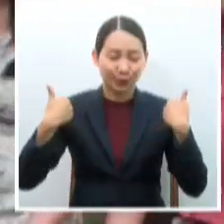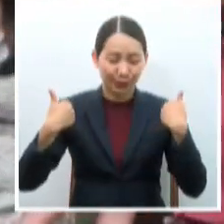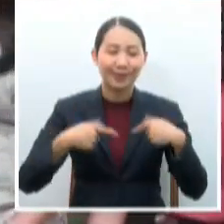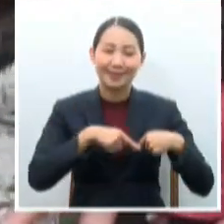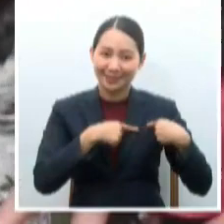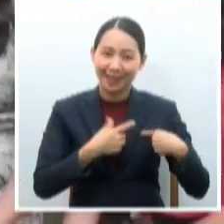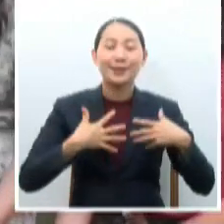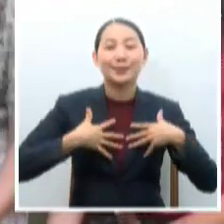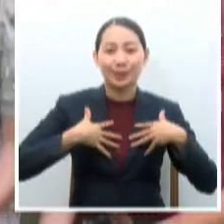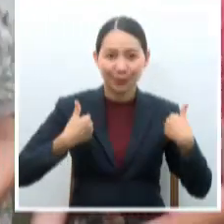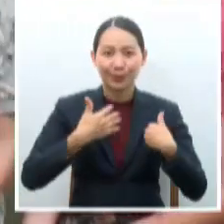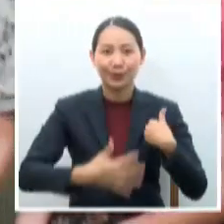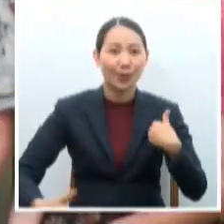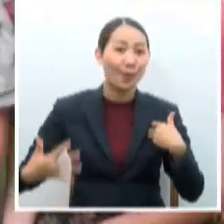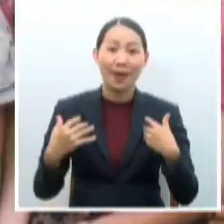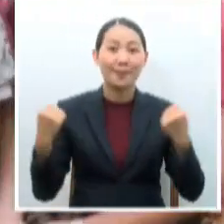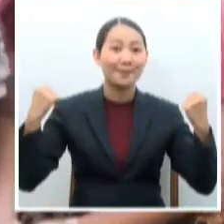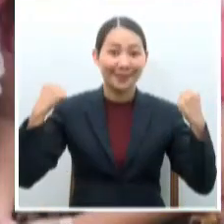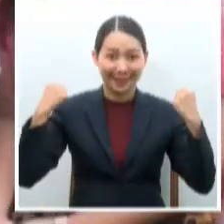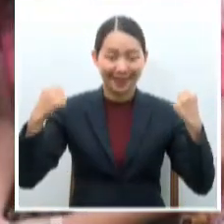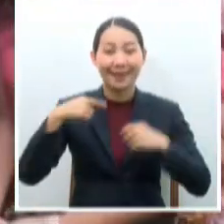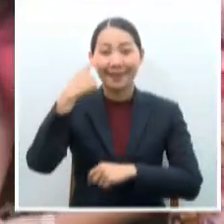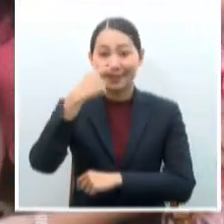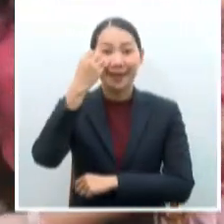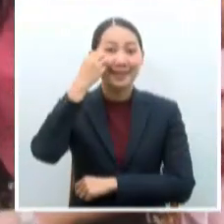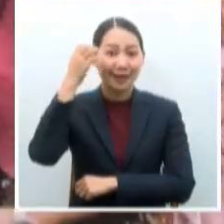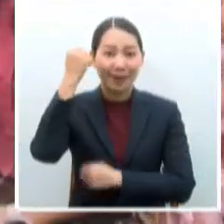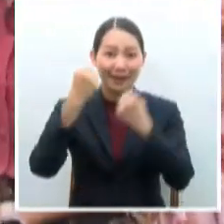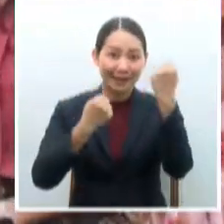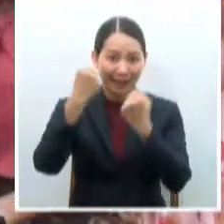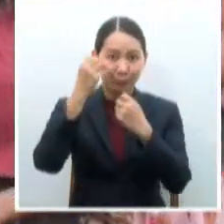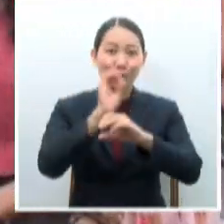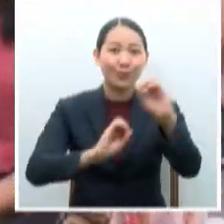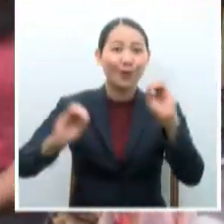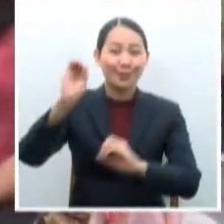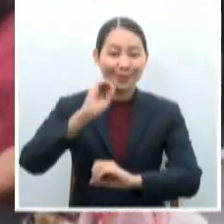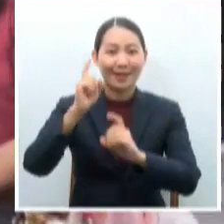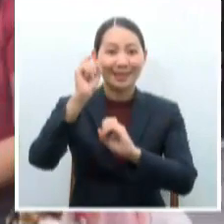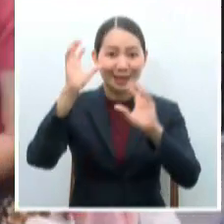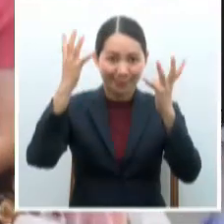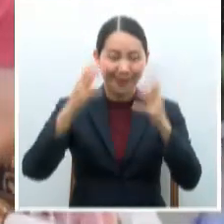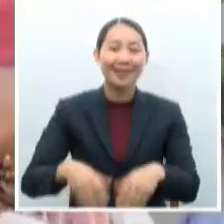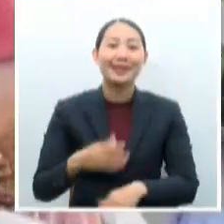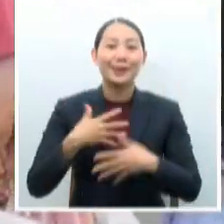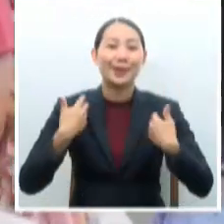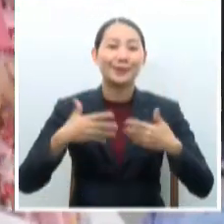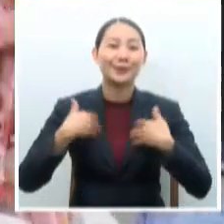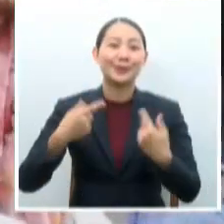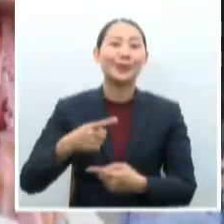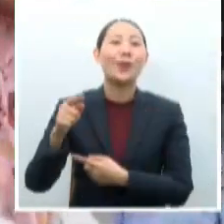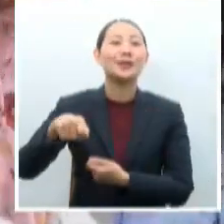ใจนะคะสุขภาพแข็งแรงค่ะท่านใดเดินทางกลับบ้านขอให้เดินทางกลับบ้านโดยปลอดภัยนะคะสุขสันต์วันสงกรานต์ค่ะ